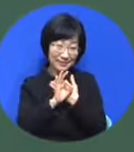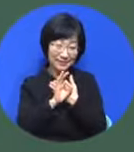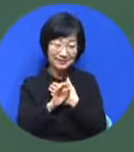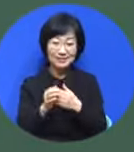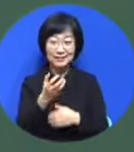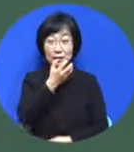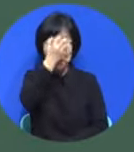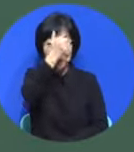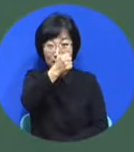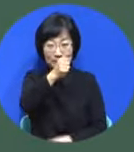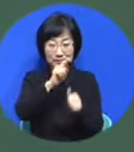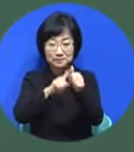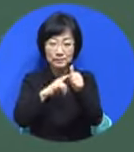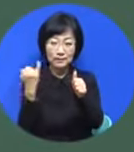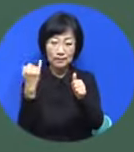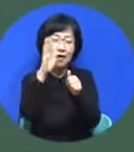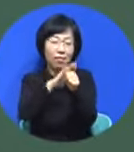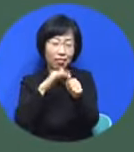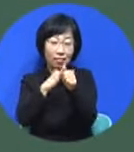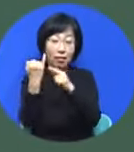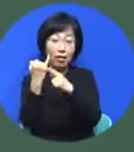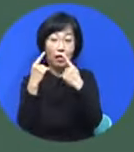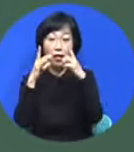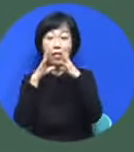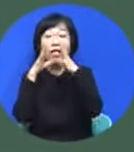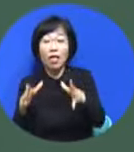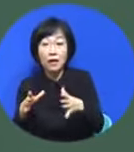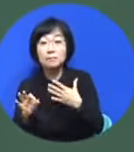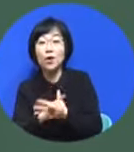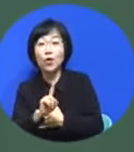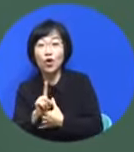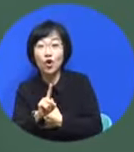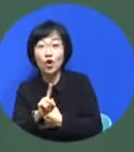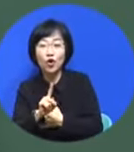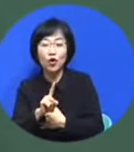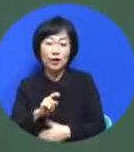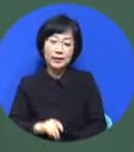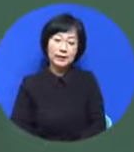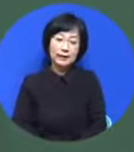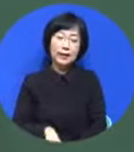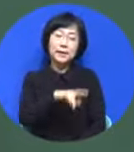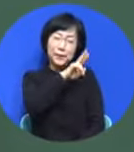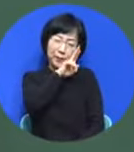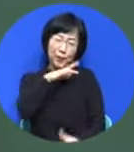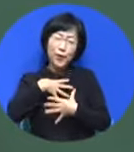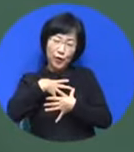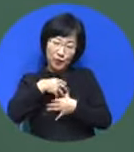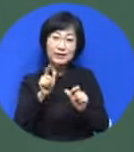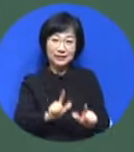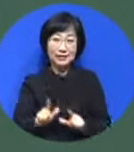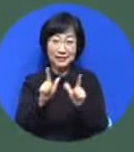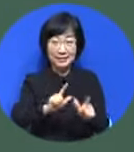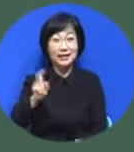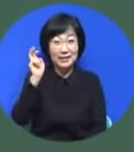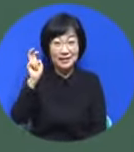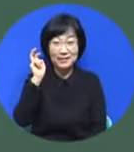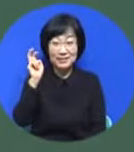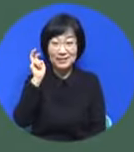What would have happened if Joseph did what she asked? 밥은 편하게 먹었을 겁니다. he probably could have had it easy in